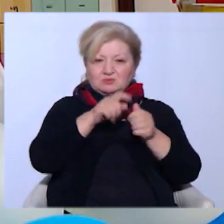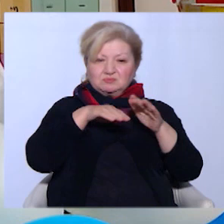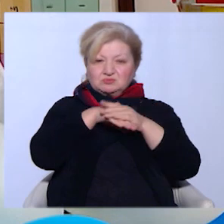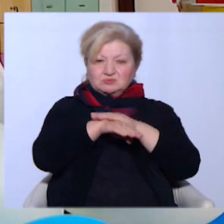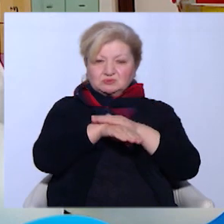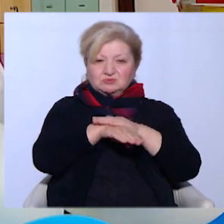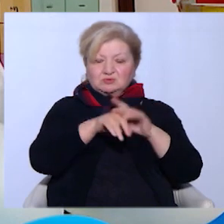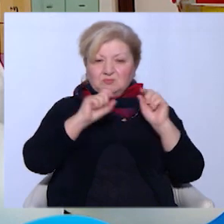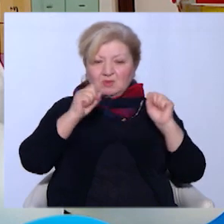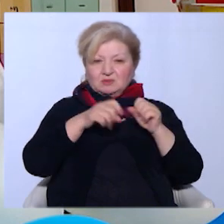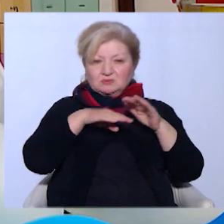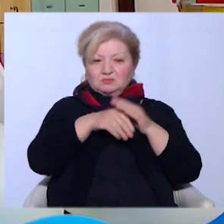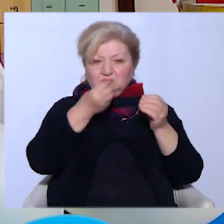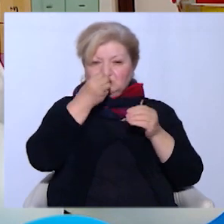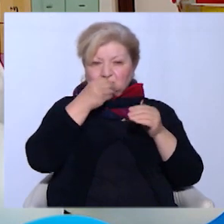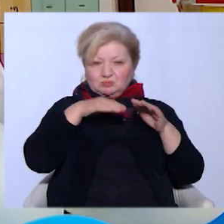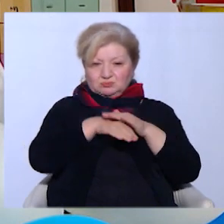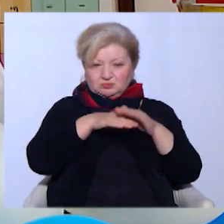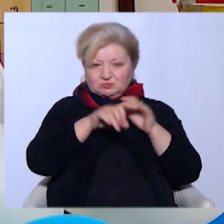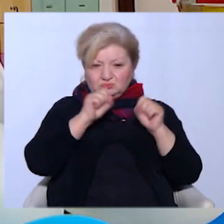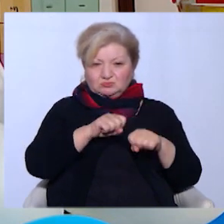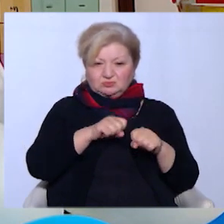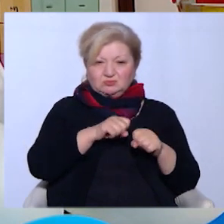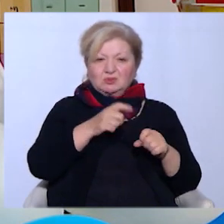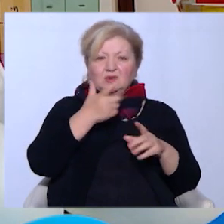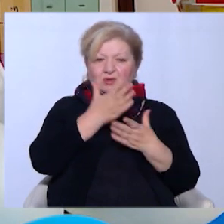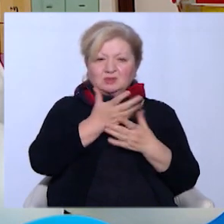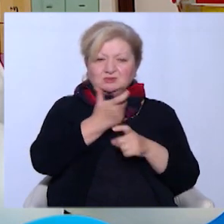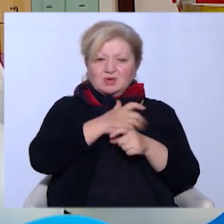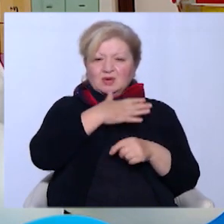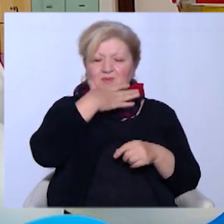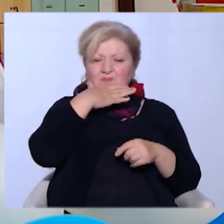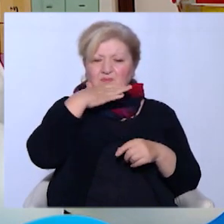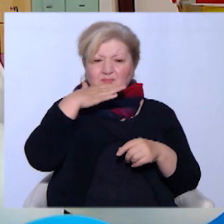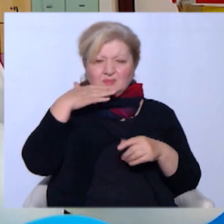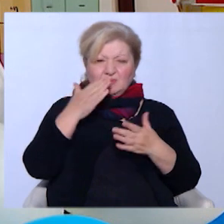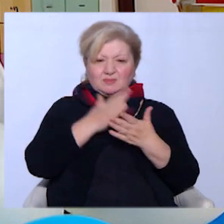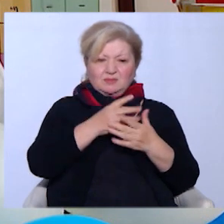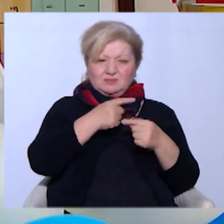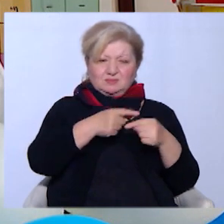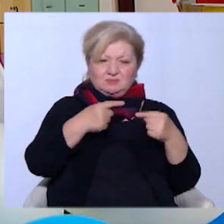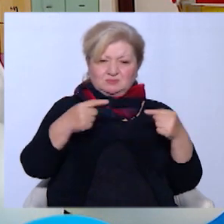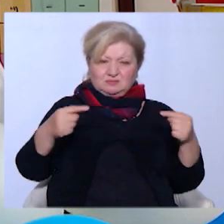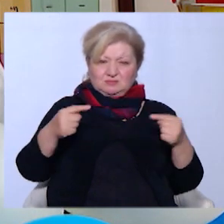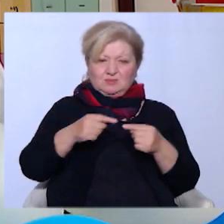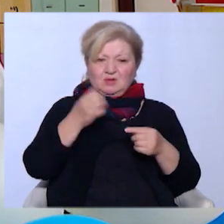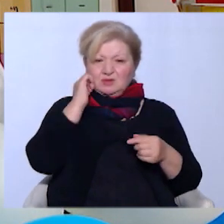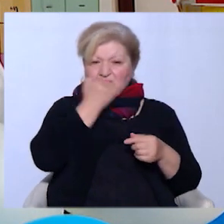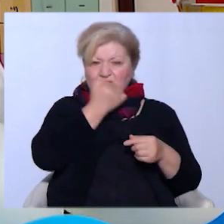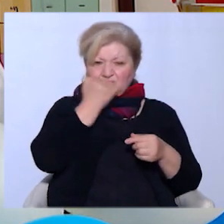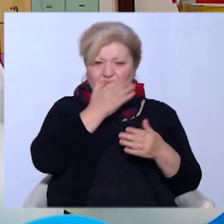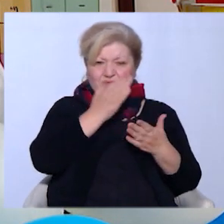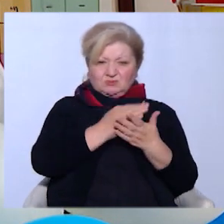სასმელების დასამზადებლად, მშრალი ყინული პროდუქტების შესანახად გამოვიყენოთ და ასე შემდეგ. ანუ უსაზღროა მარტივი და